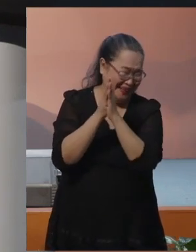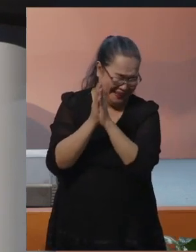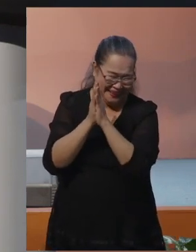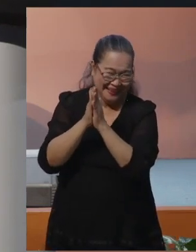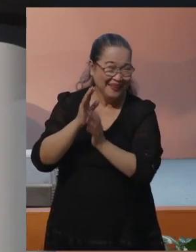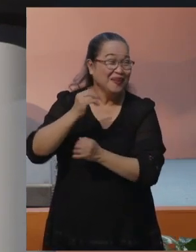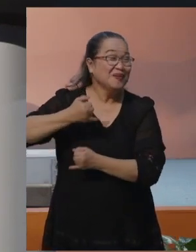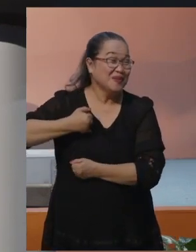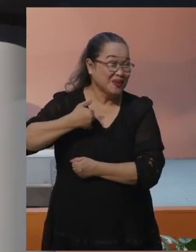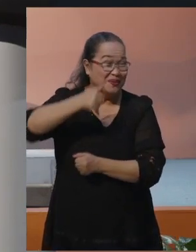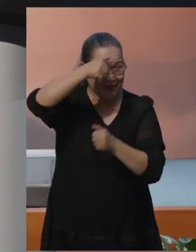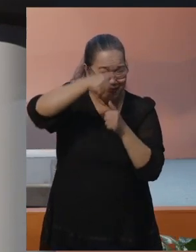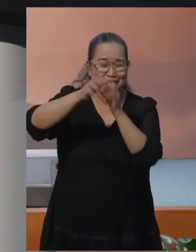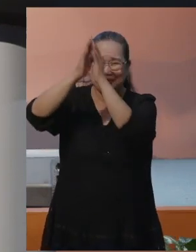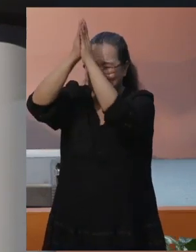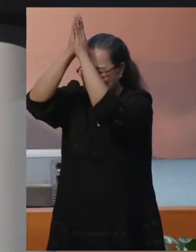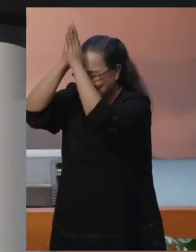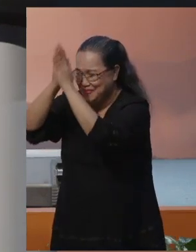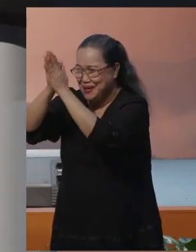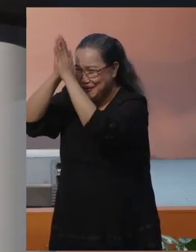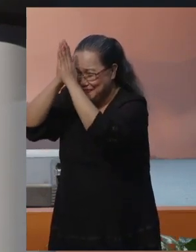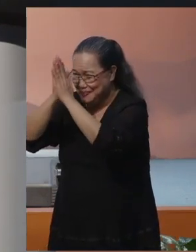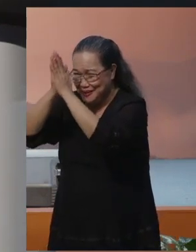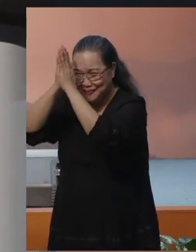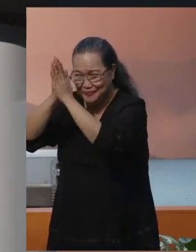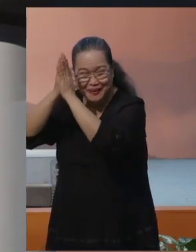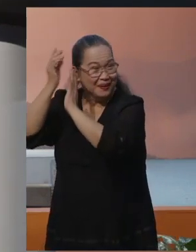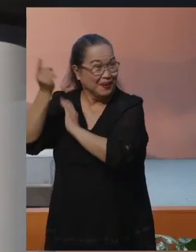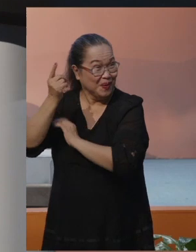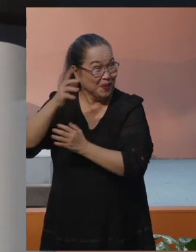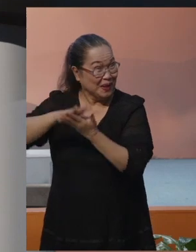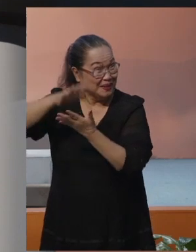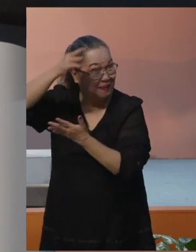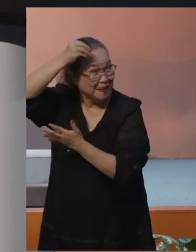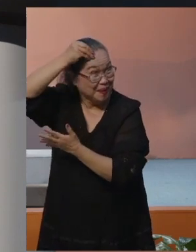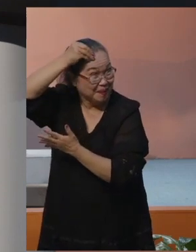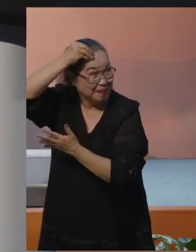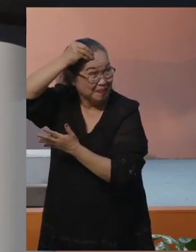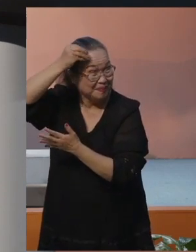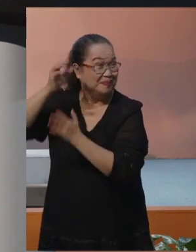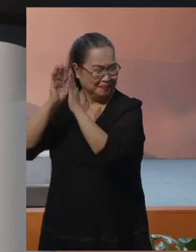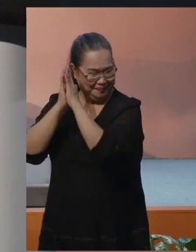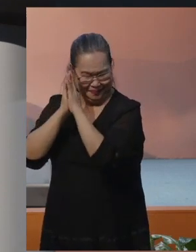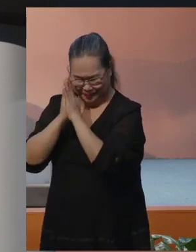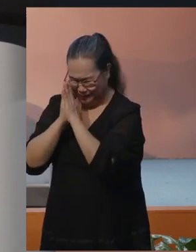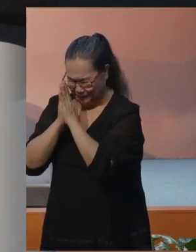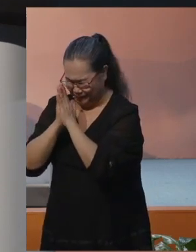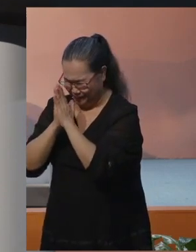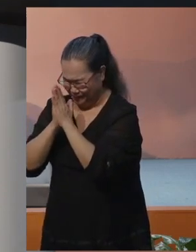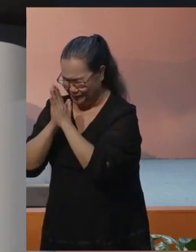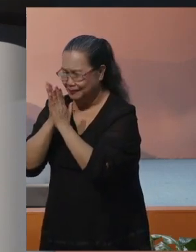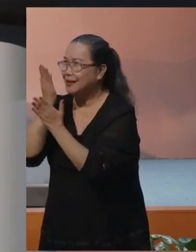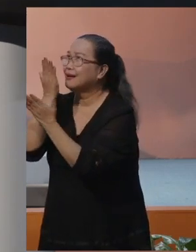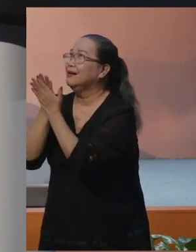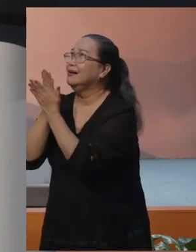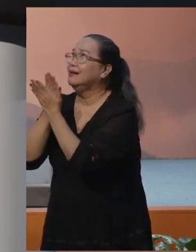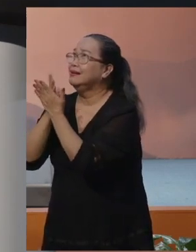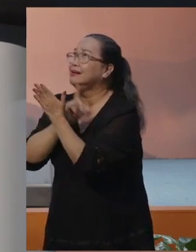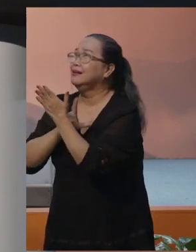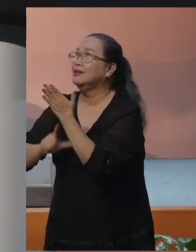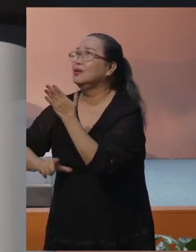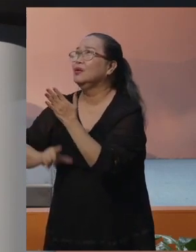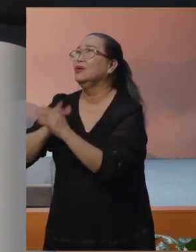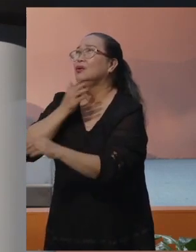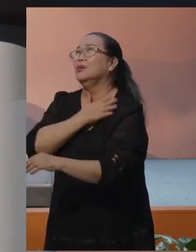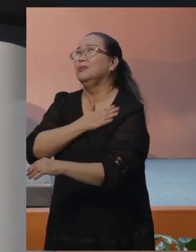tuturuan manalangin. Palagi na siyang nananalangin, natuto na siya. Nanalangin siya. At hiniling niya na